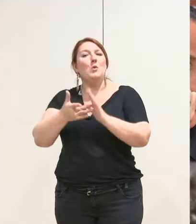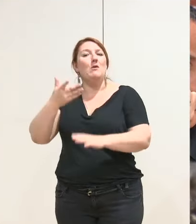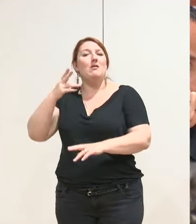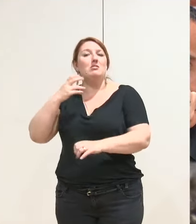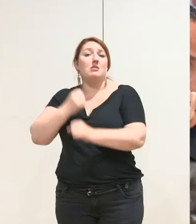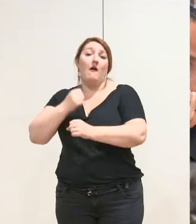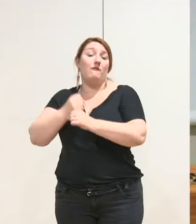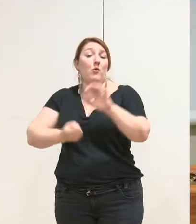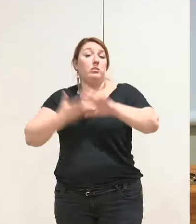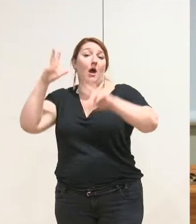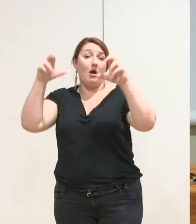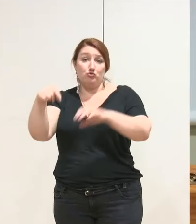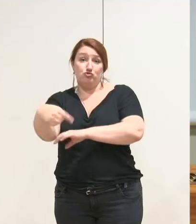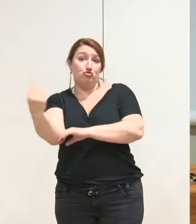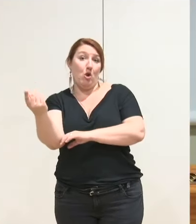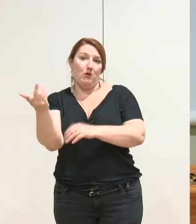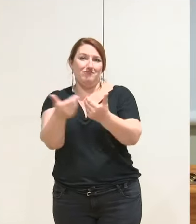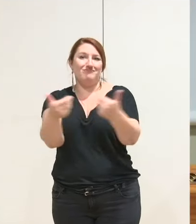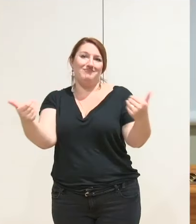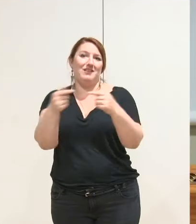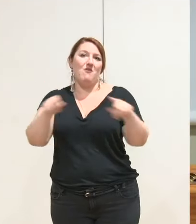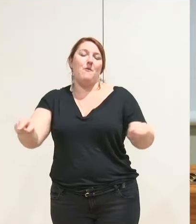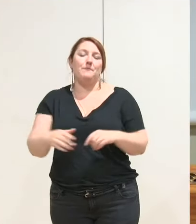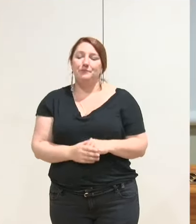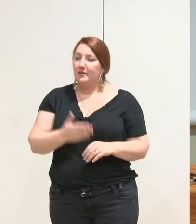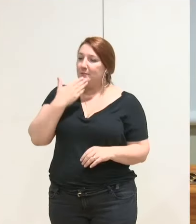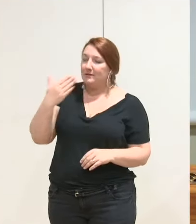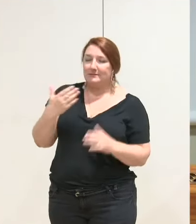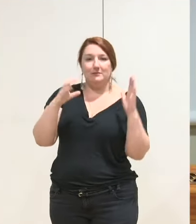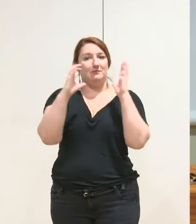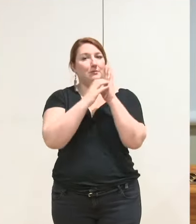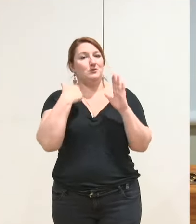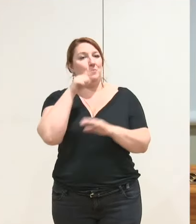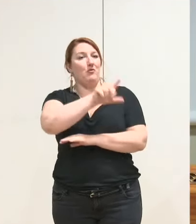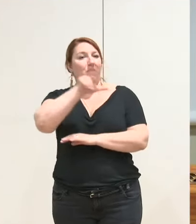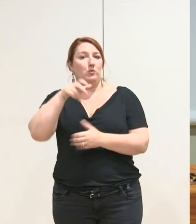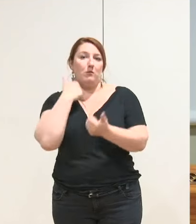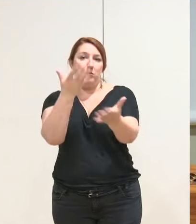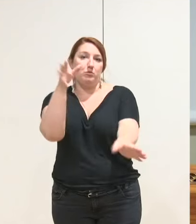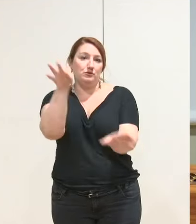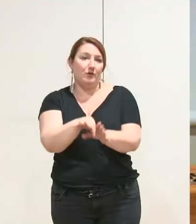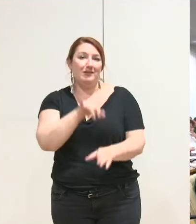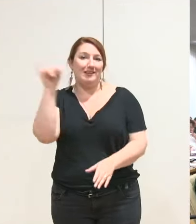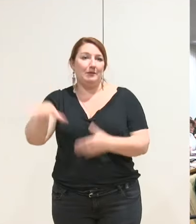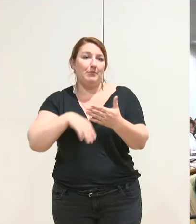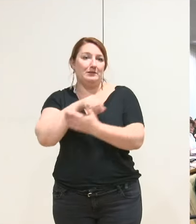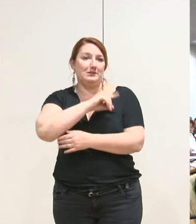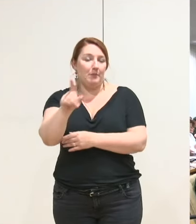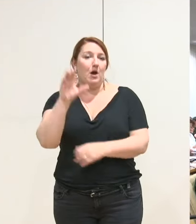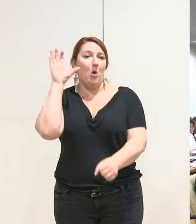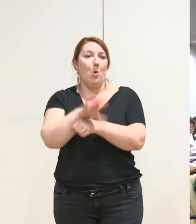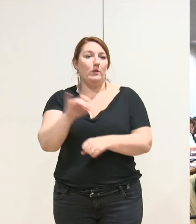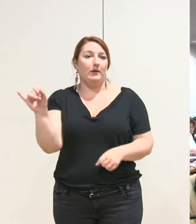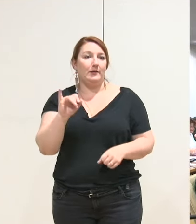local merci je mets cette délibération numéro 23 au voix qui ne prend pas part au vote qui